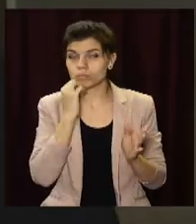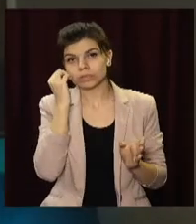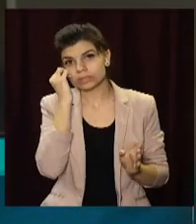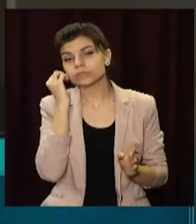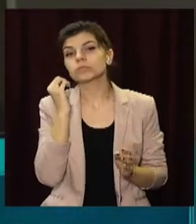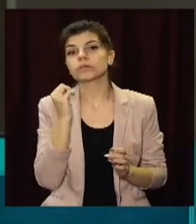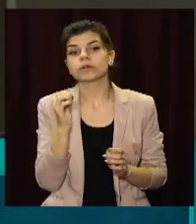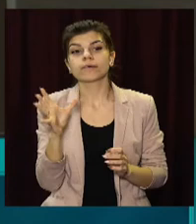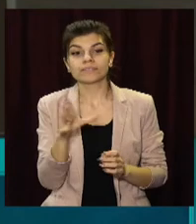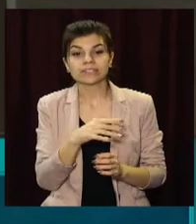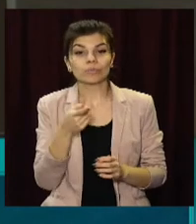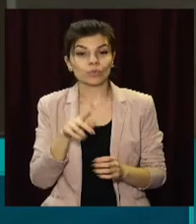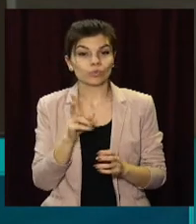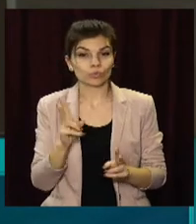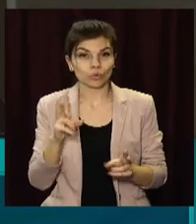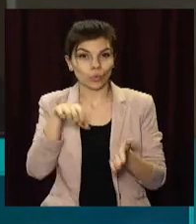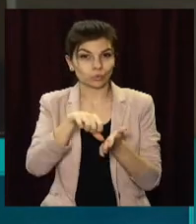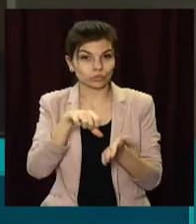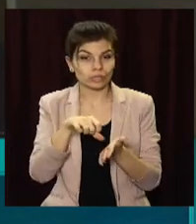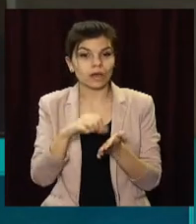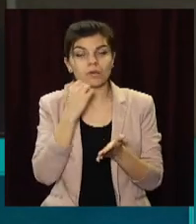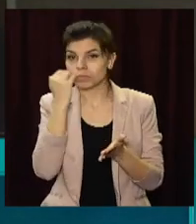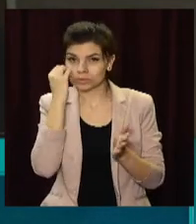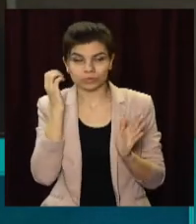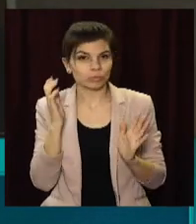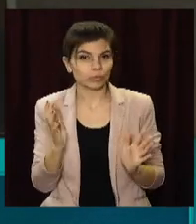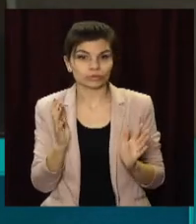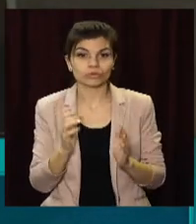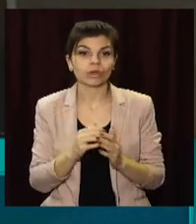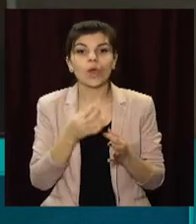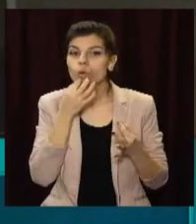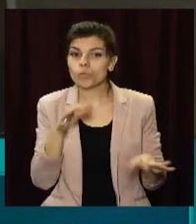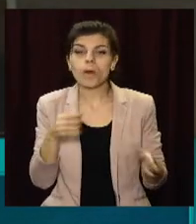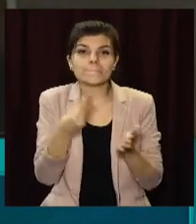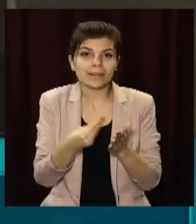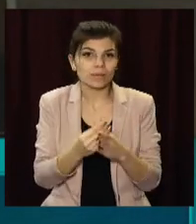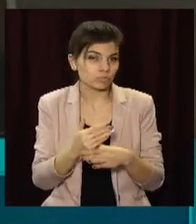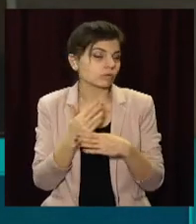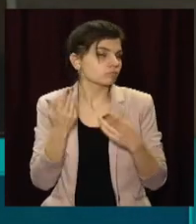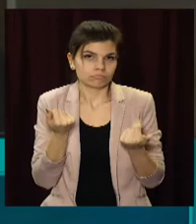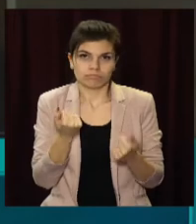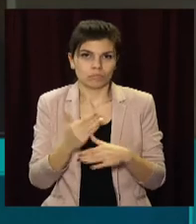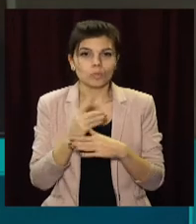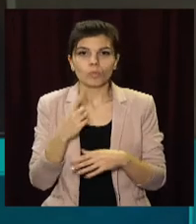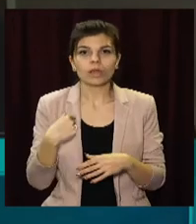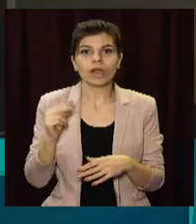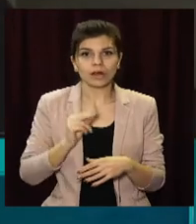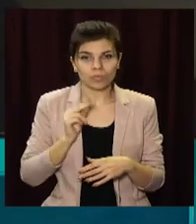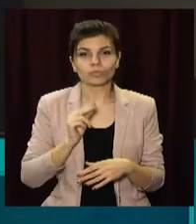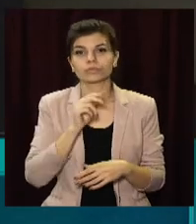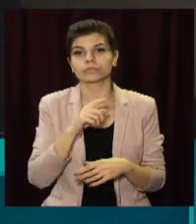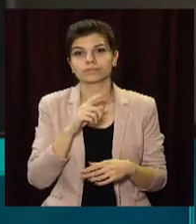хто приймав в цьому участь. Спасибо большое. Любая матеріальна підтримка допомагає. Потому как я работаю на